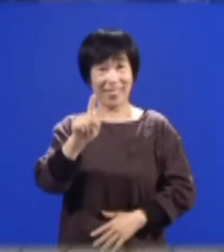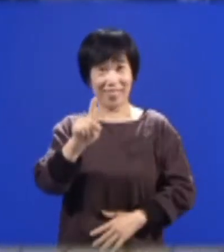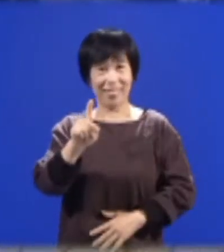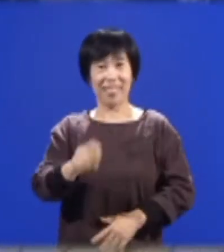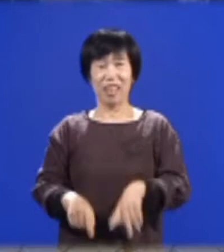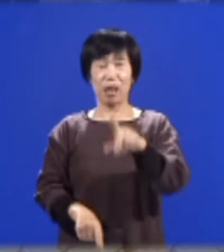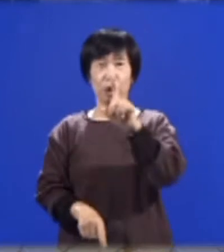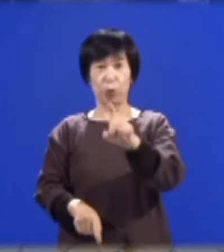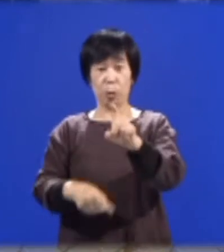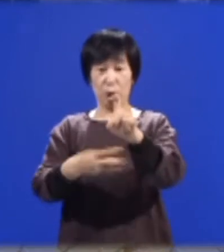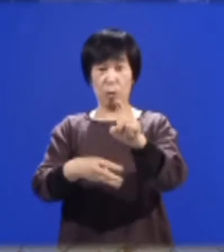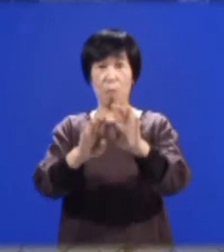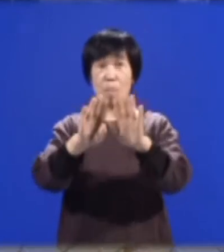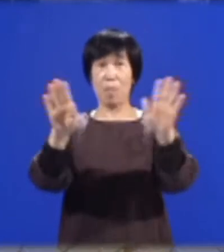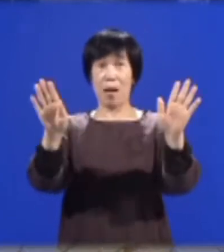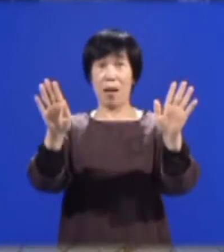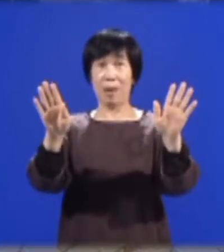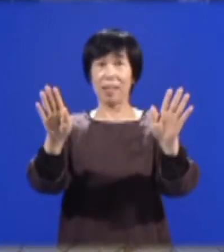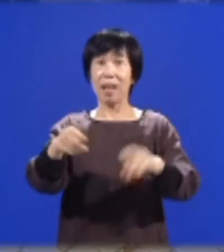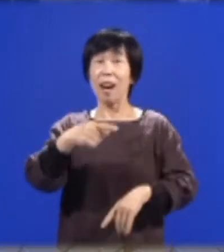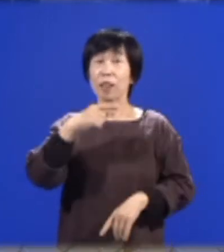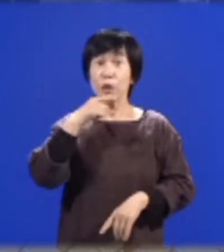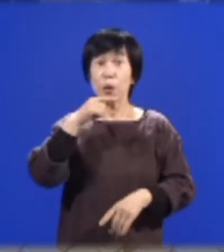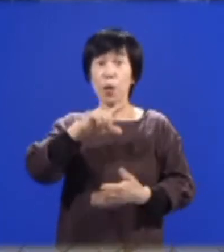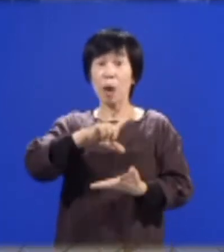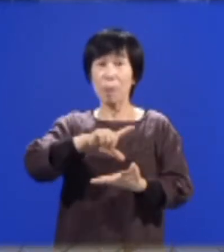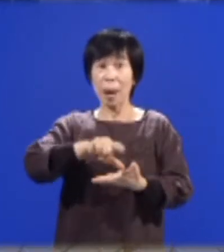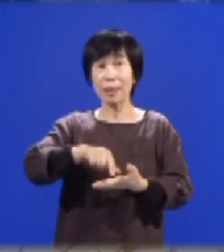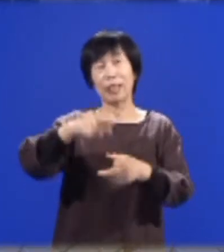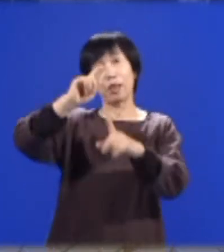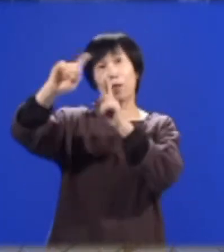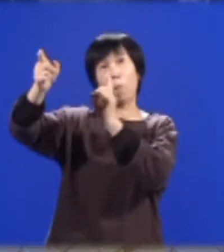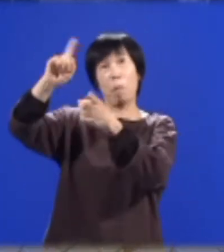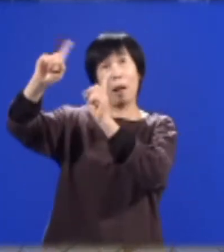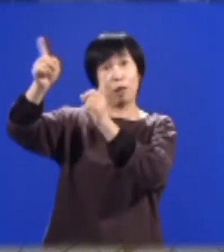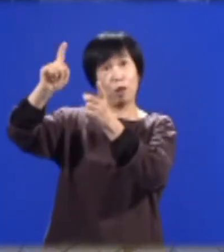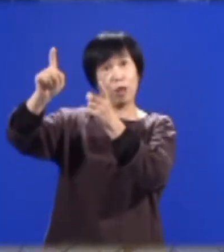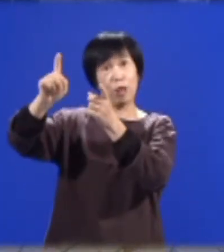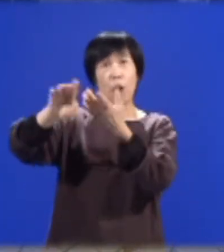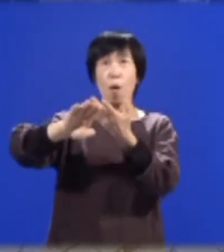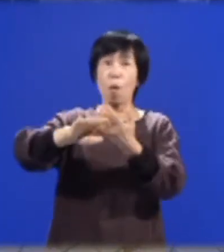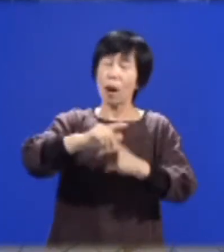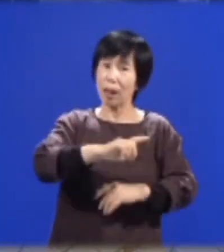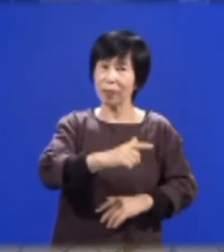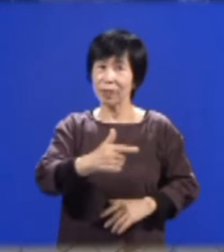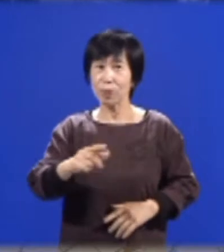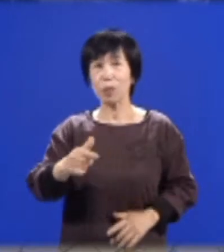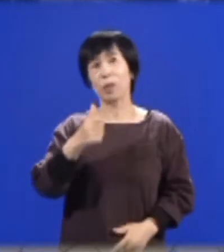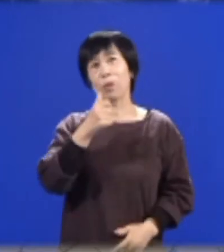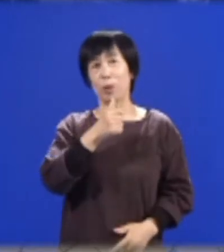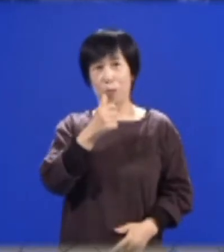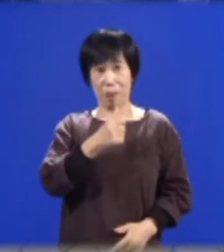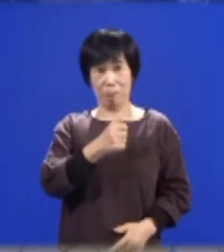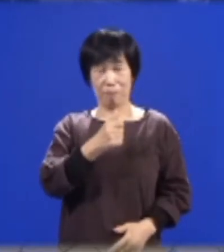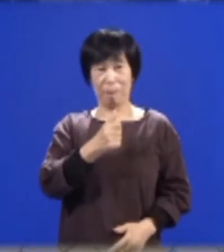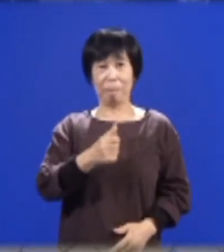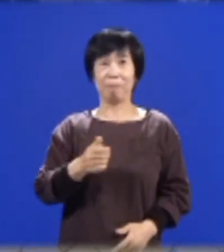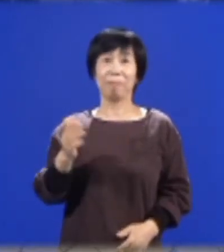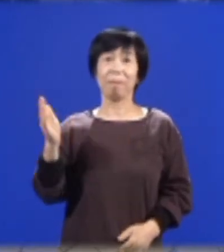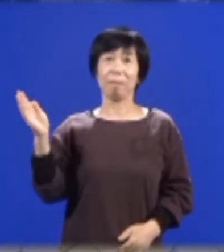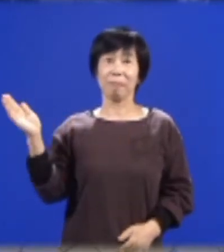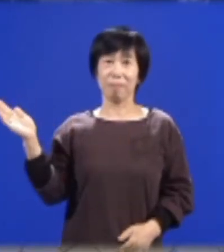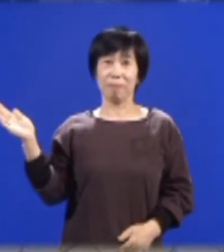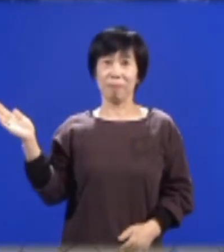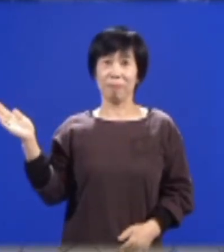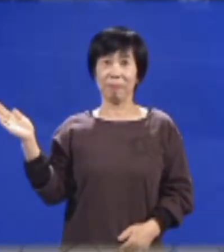月3日に行われた塩浜地区のお祭りを中心に、塩浜地区をご紹介します。それじゃ